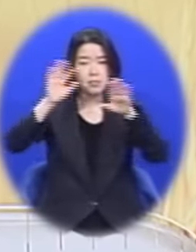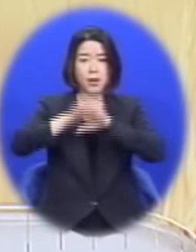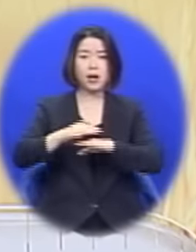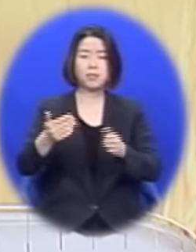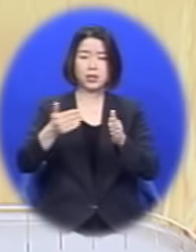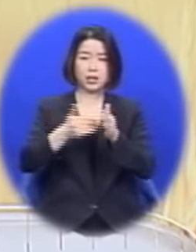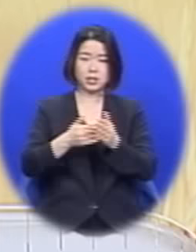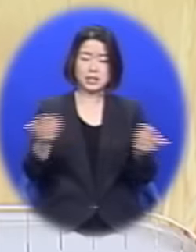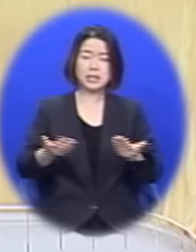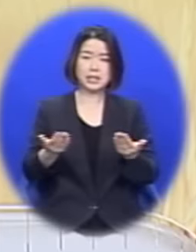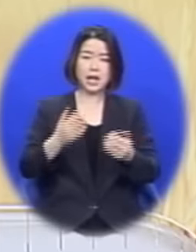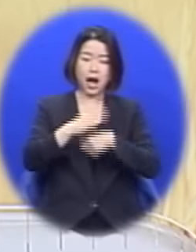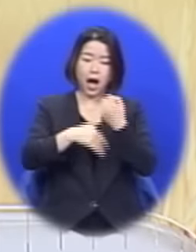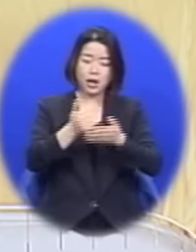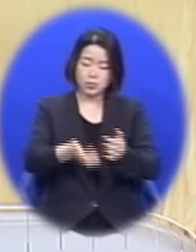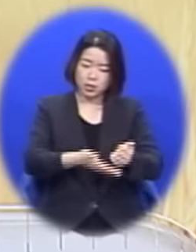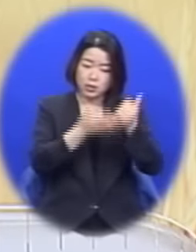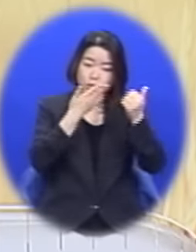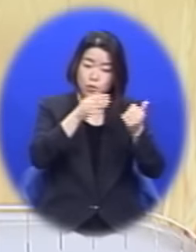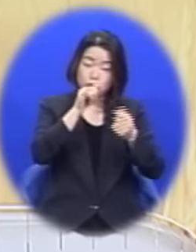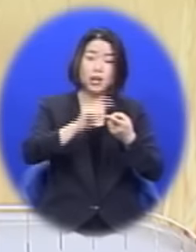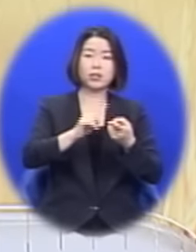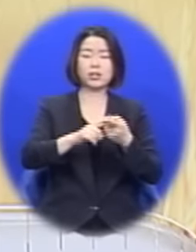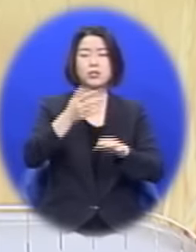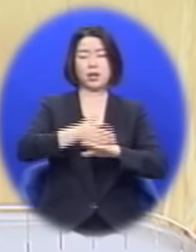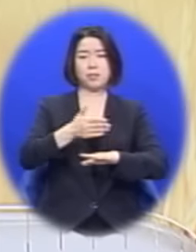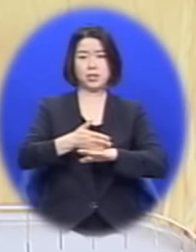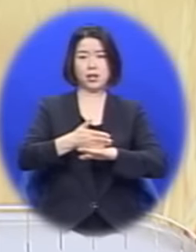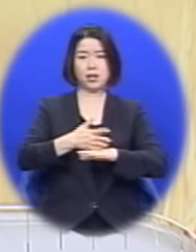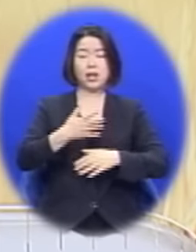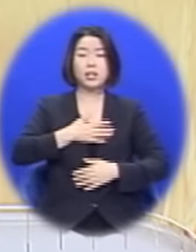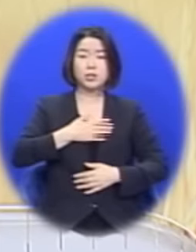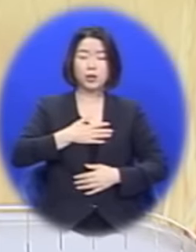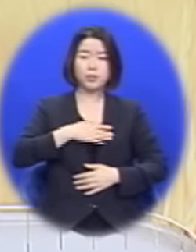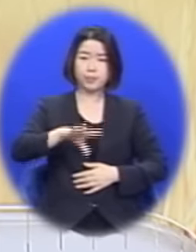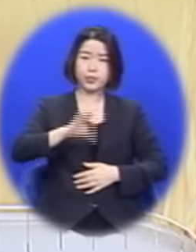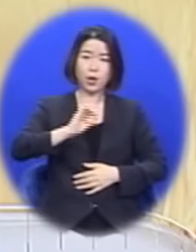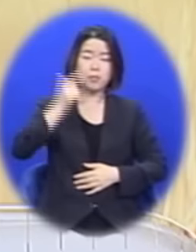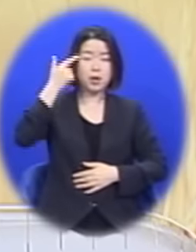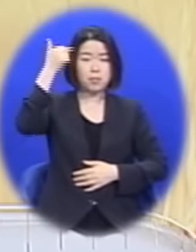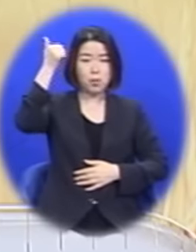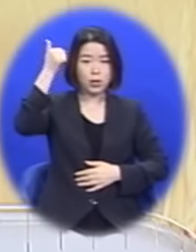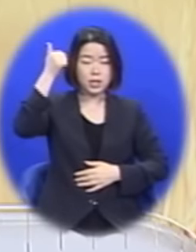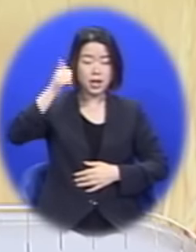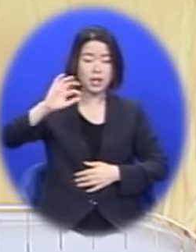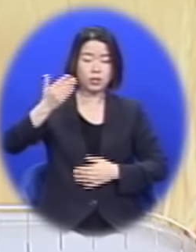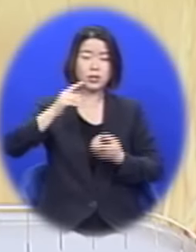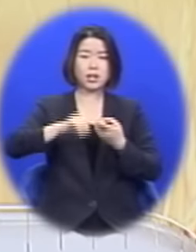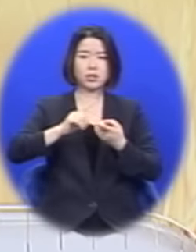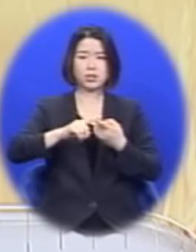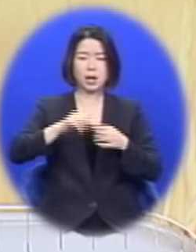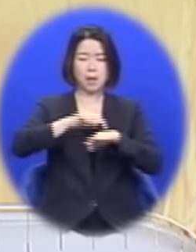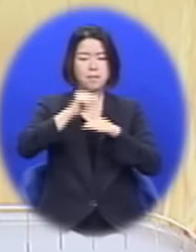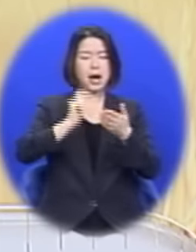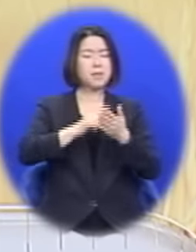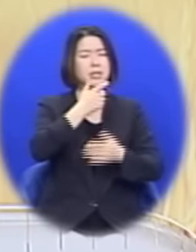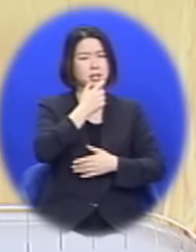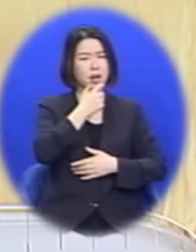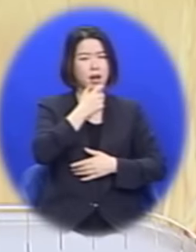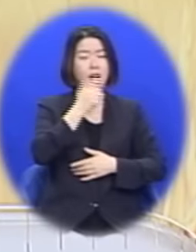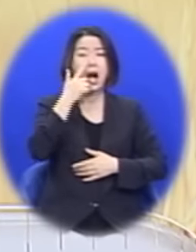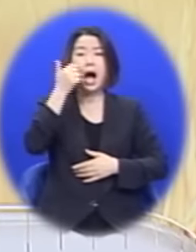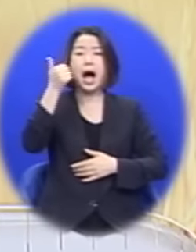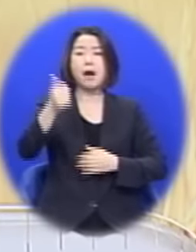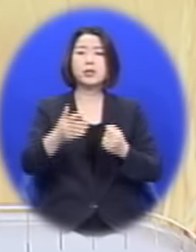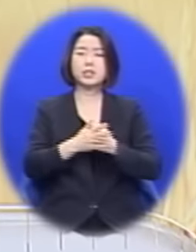자체가 감사였습니다. 저는 솔직히 목사가 된다는 것이 마음에 싫었던 사람입니다. 아버지 때문에 억지로 목사가